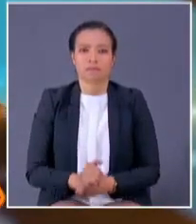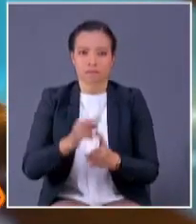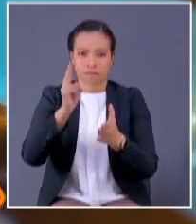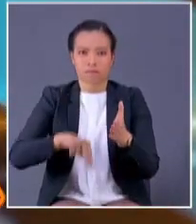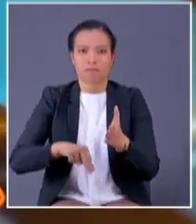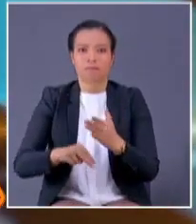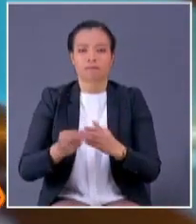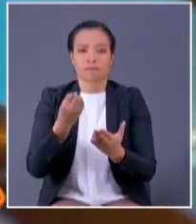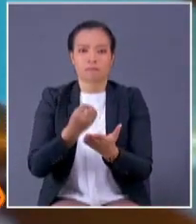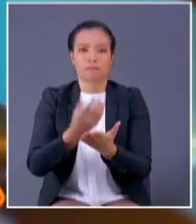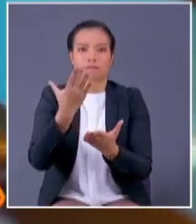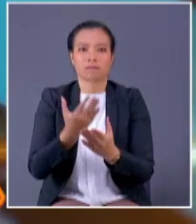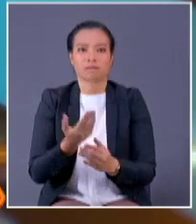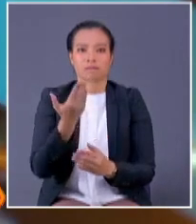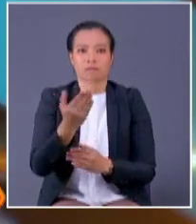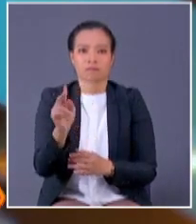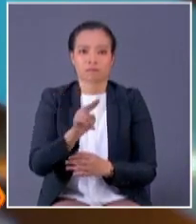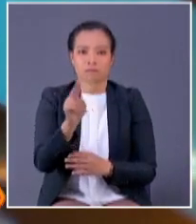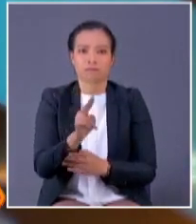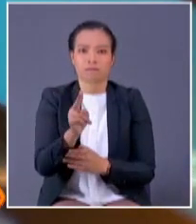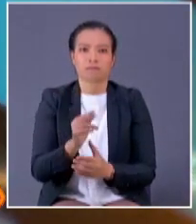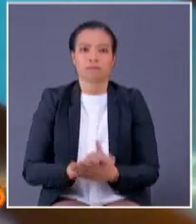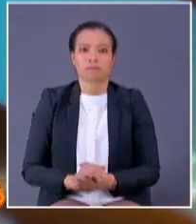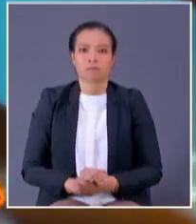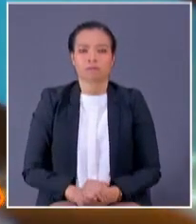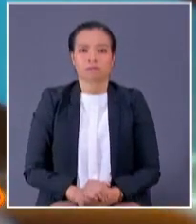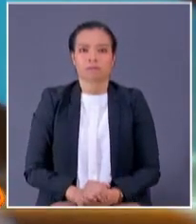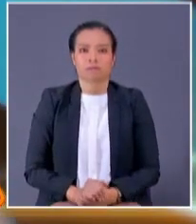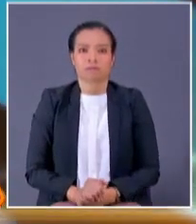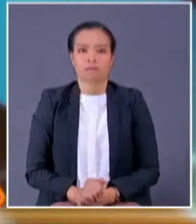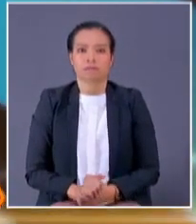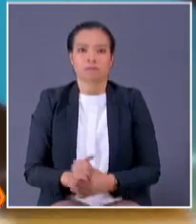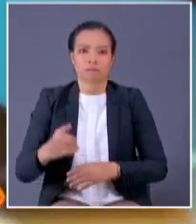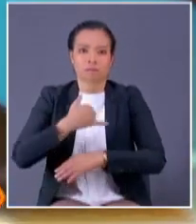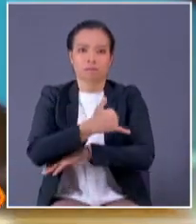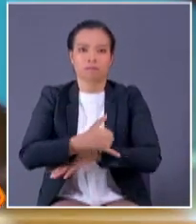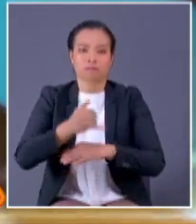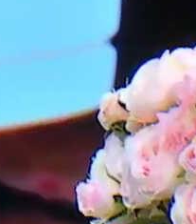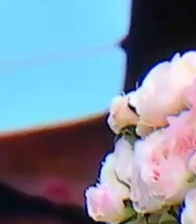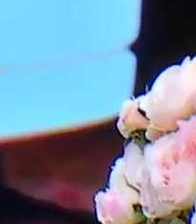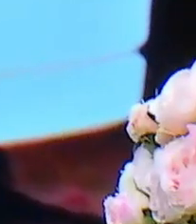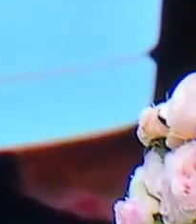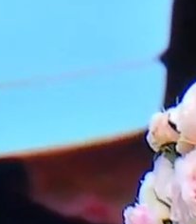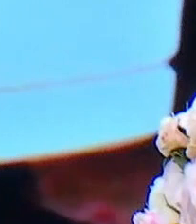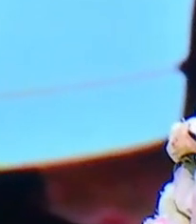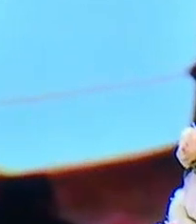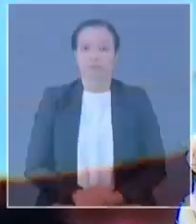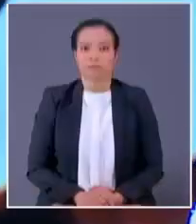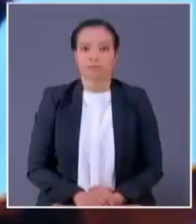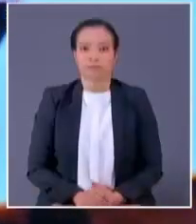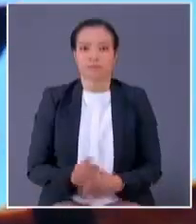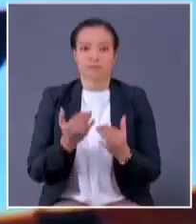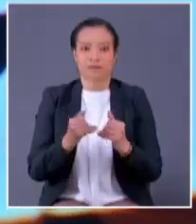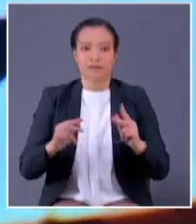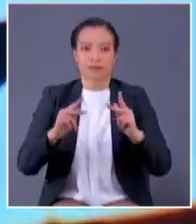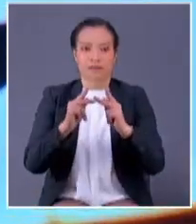ที่สูงๆเนี่ยฮะโดยมากเนี่ยเขาจะใช้กันอยู่ในอารยประเทศที่ค่อนข้างที่จะเจริญแล้ว คุณผู้ชมน่าจะทราบแล้วนะครับว่ากระทร